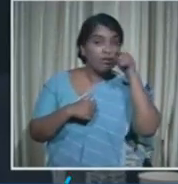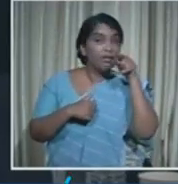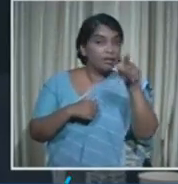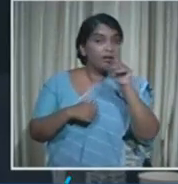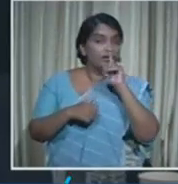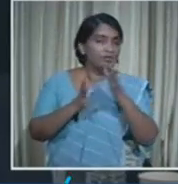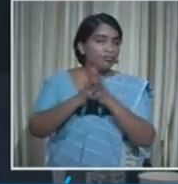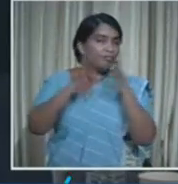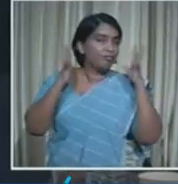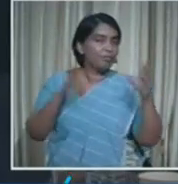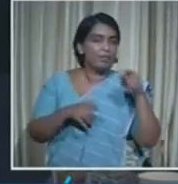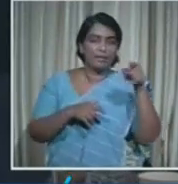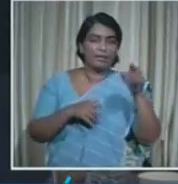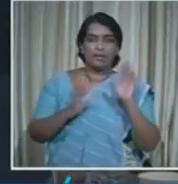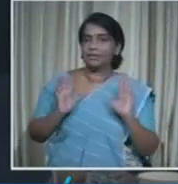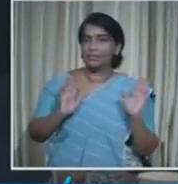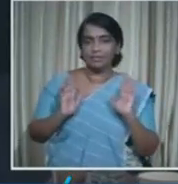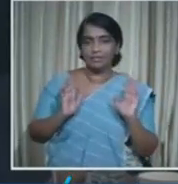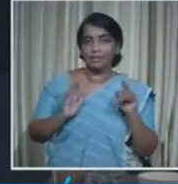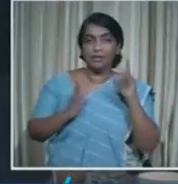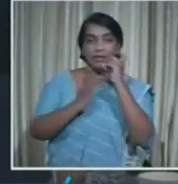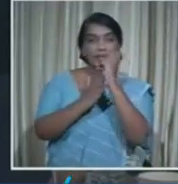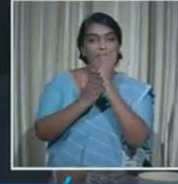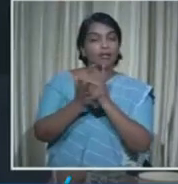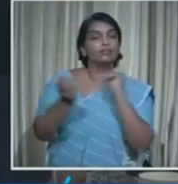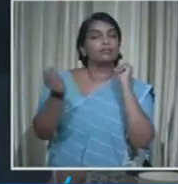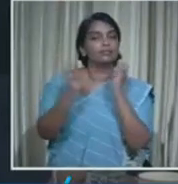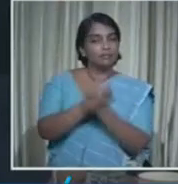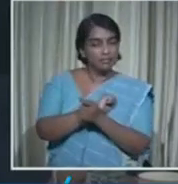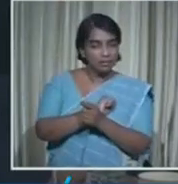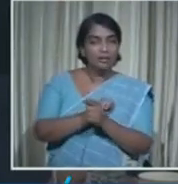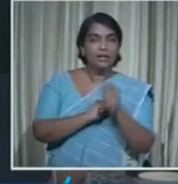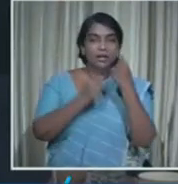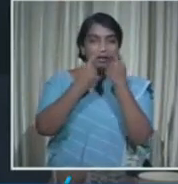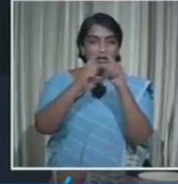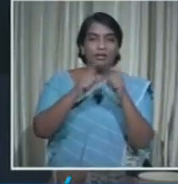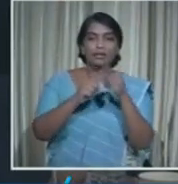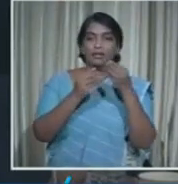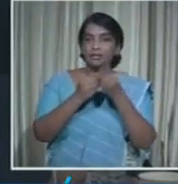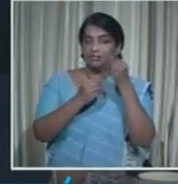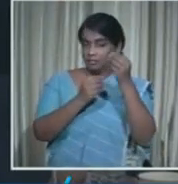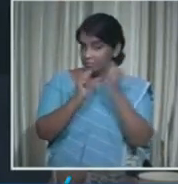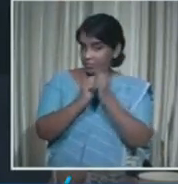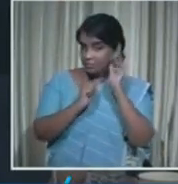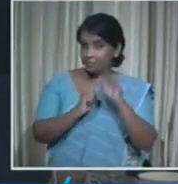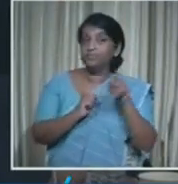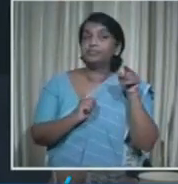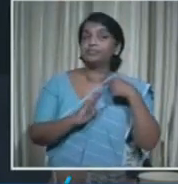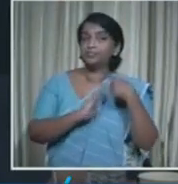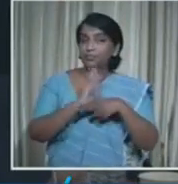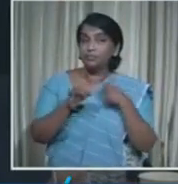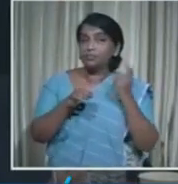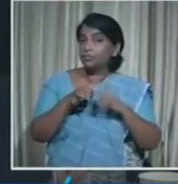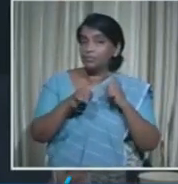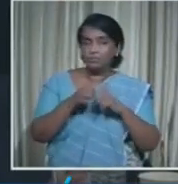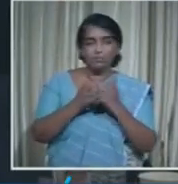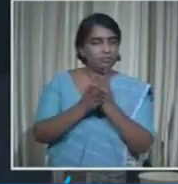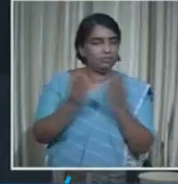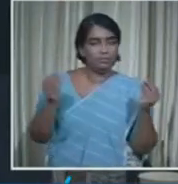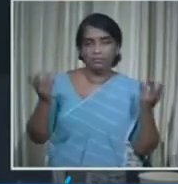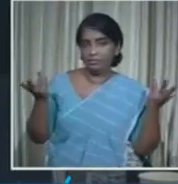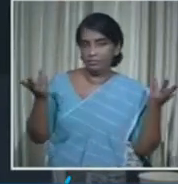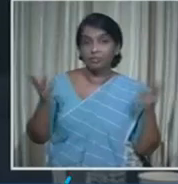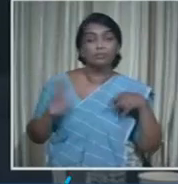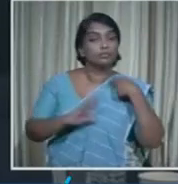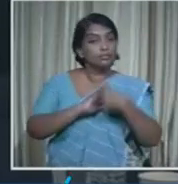හුඟක් දේවල් නෙවෙයි මේ ව්‍යස්ථා වෙනස් කරගෙන එක එක දේවල් කරත් මේ රටේ ප්‍රශ්නේ විසඳෙන්නේ නැහැ මේ